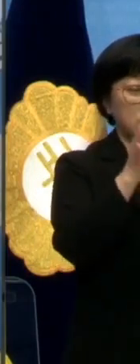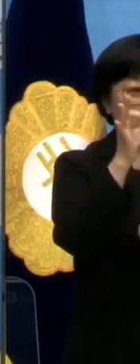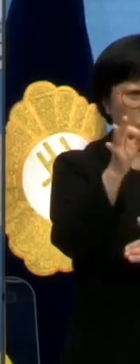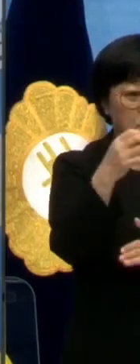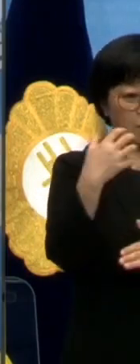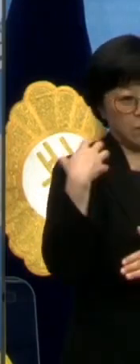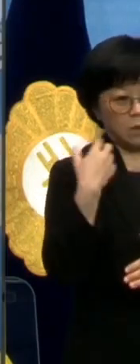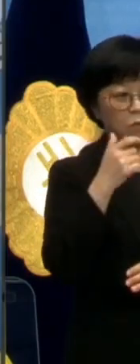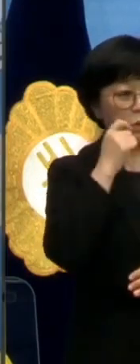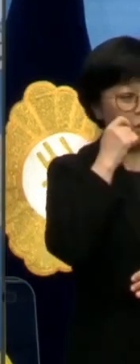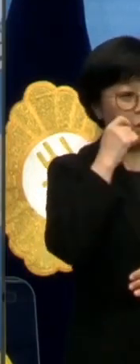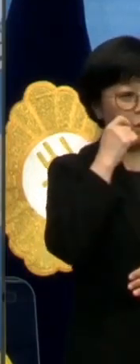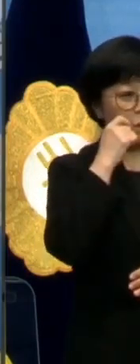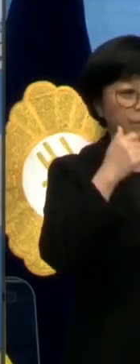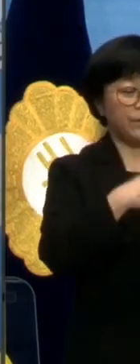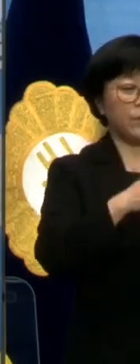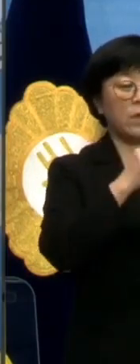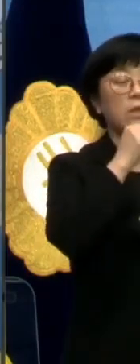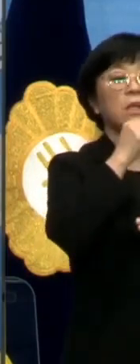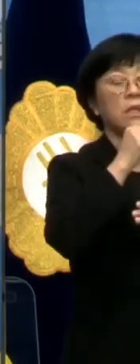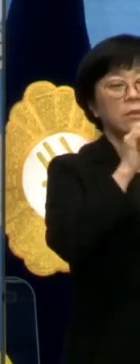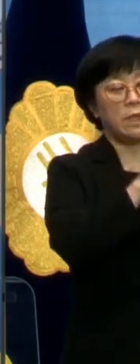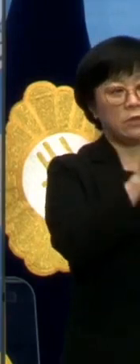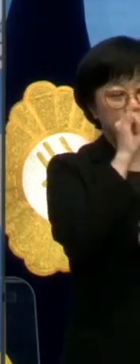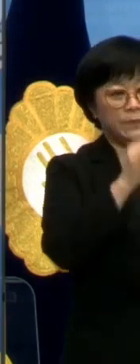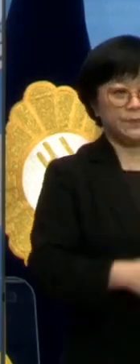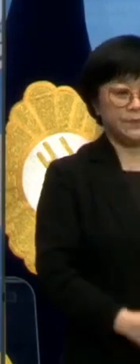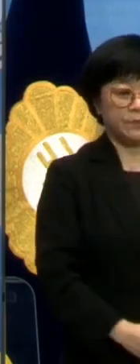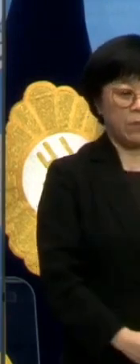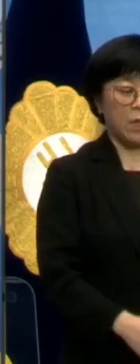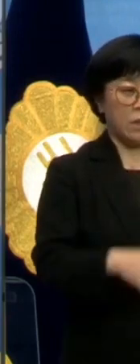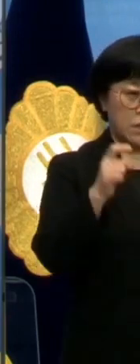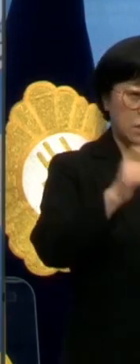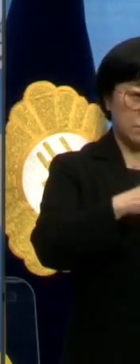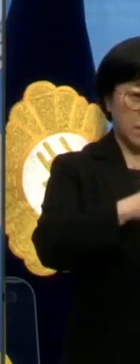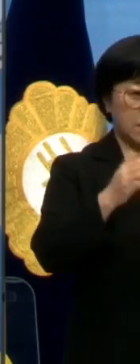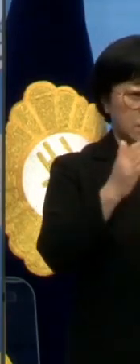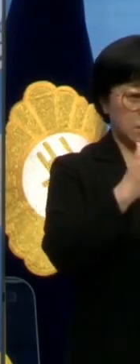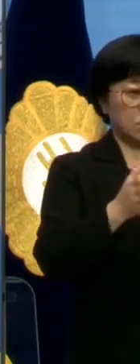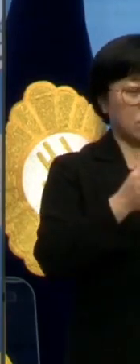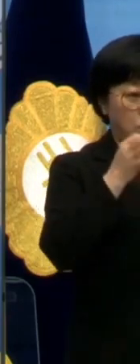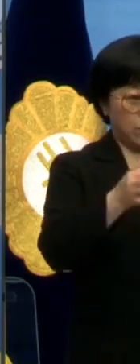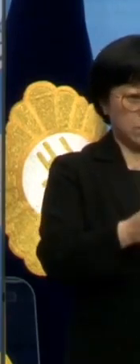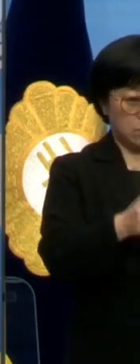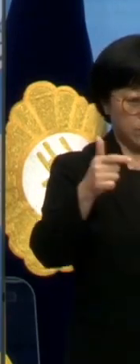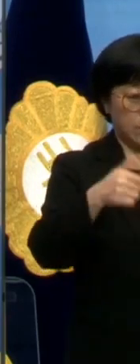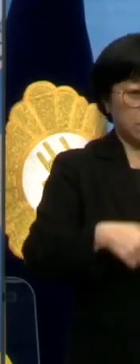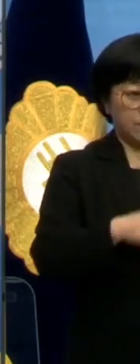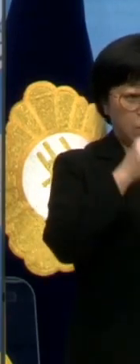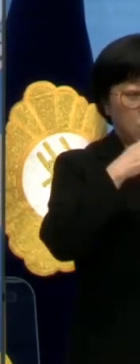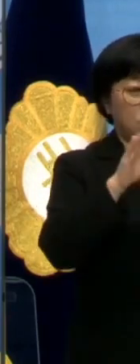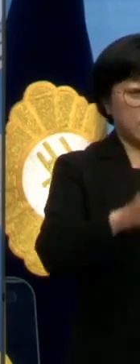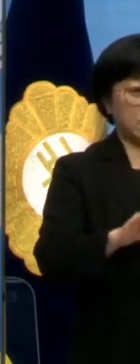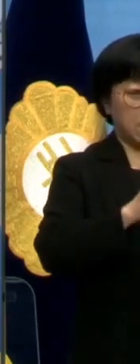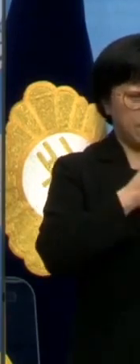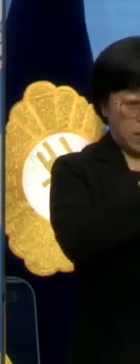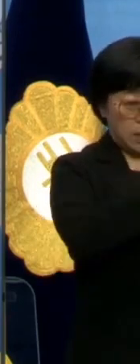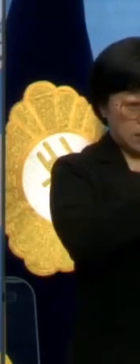수 없는 빈곤을 겪고 있습니다. 시급히 주거비 지원을 늘려야 합니다. 오늘 제가